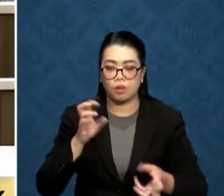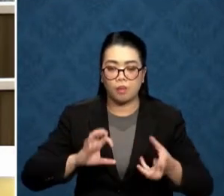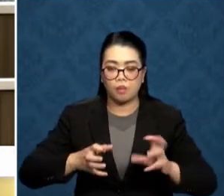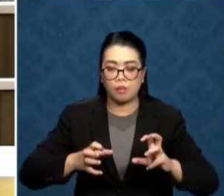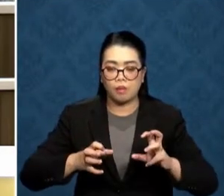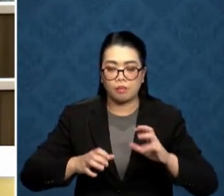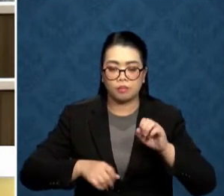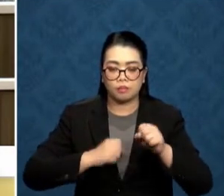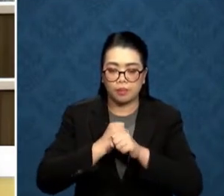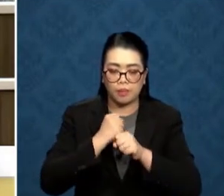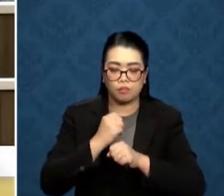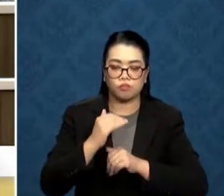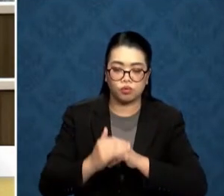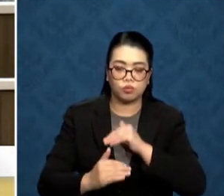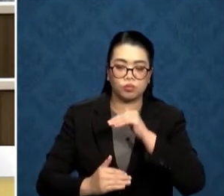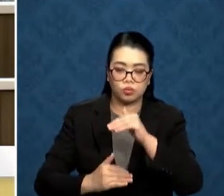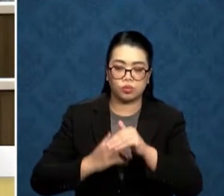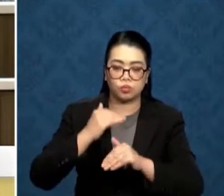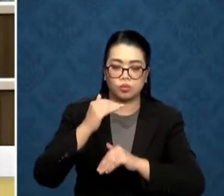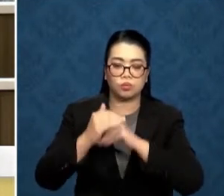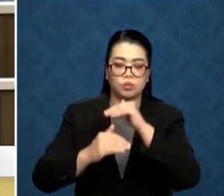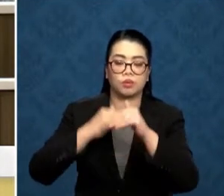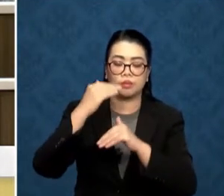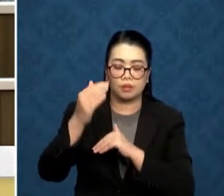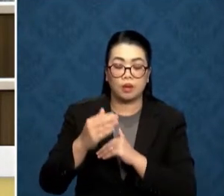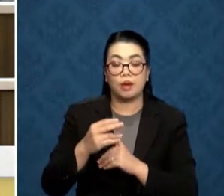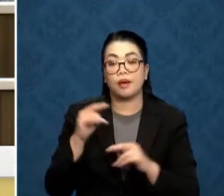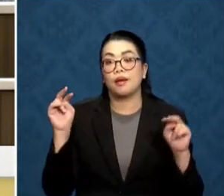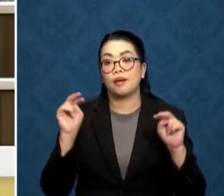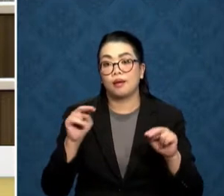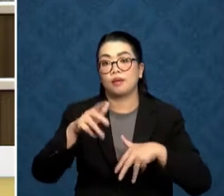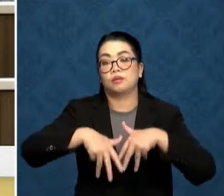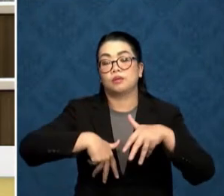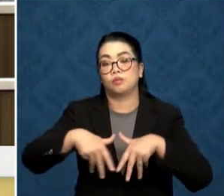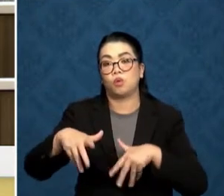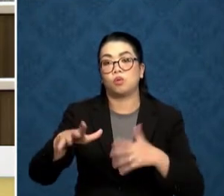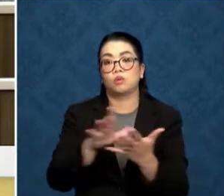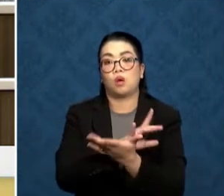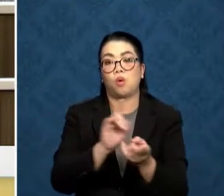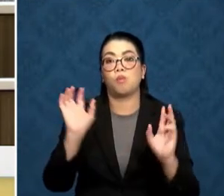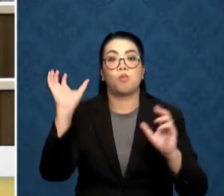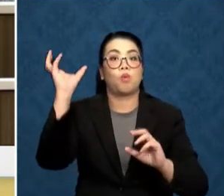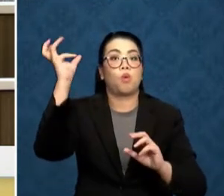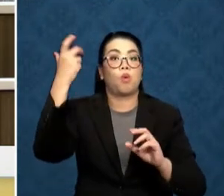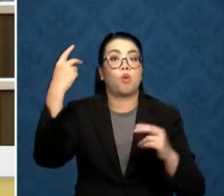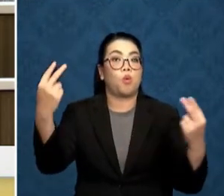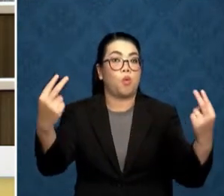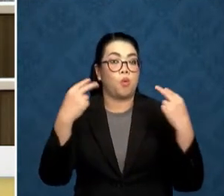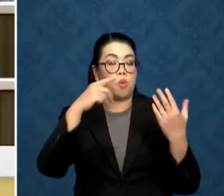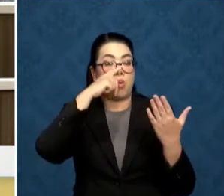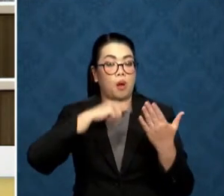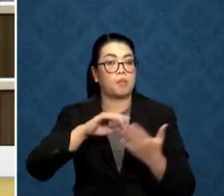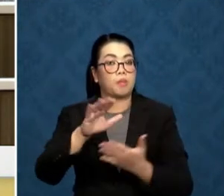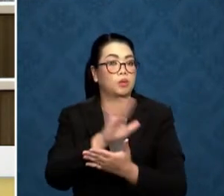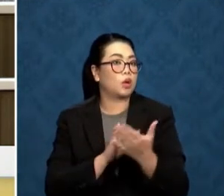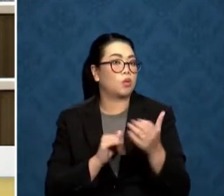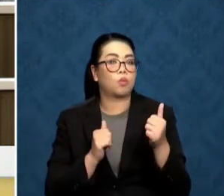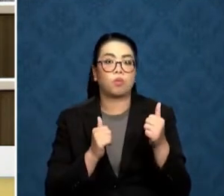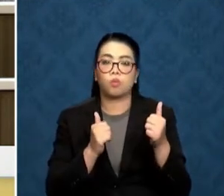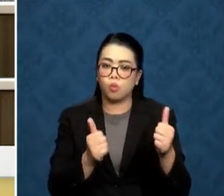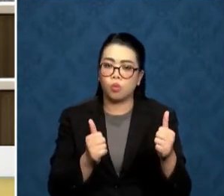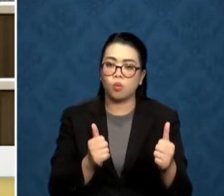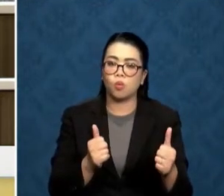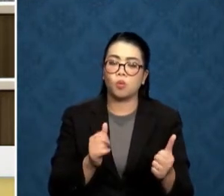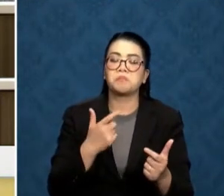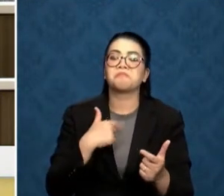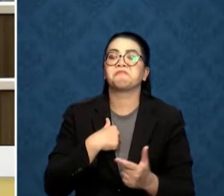ัทำใหปเทศไทยนั้นกลบมาสู่สายตาของชาวโลกที่บอกวาเมืองไทยนั้นเป็เมืองที่น่